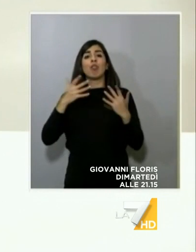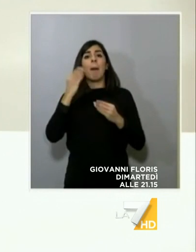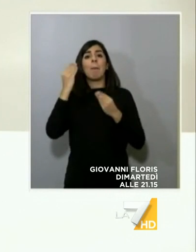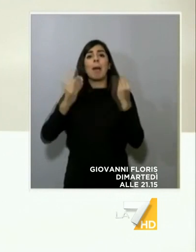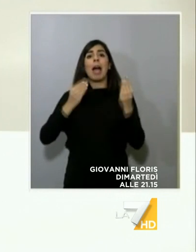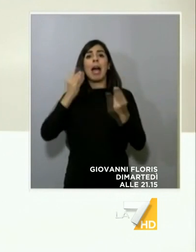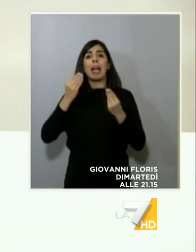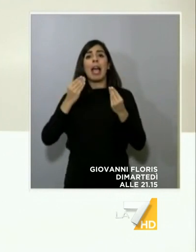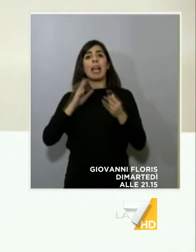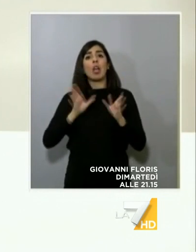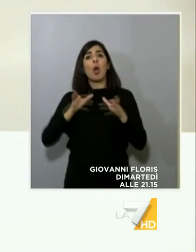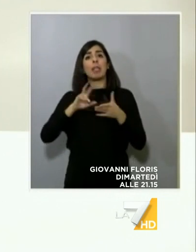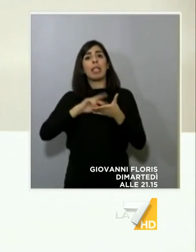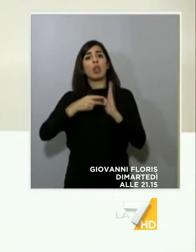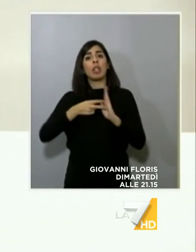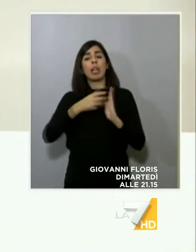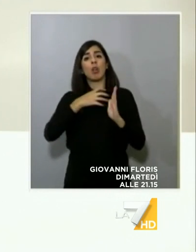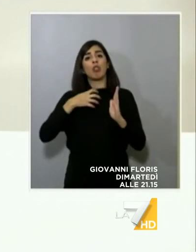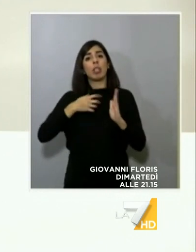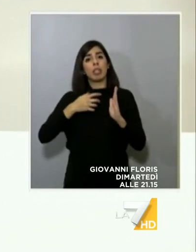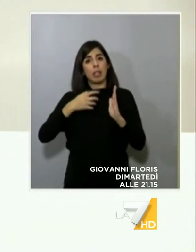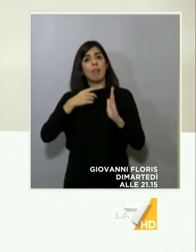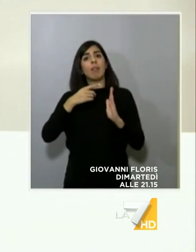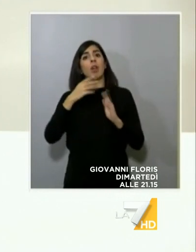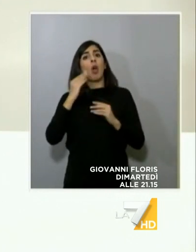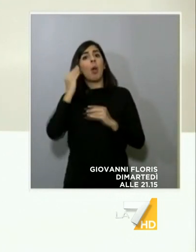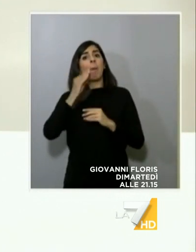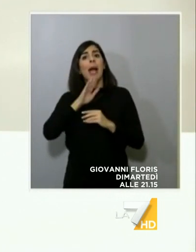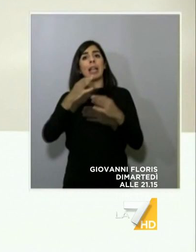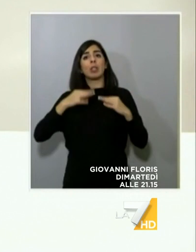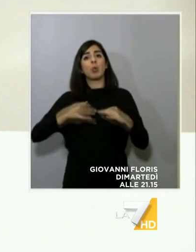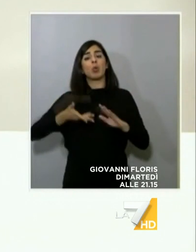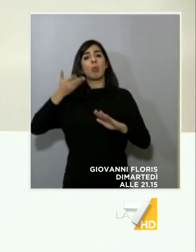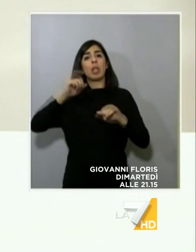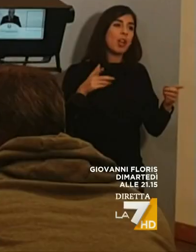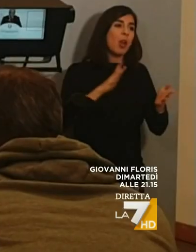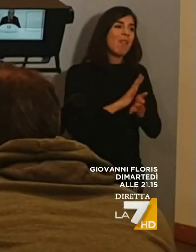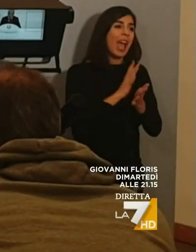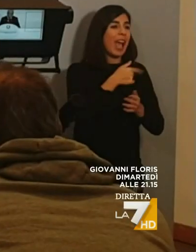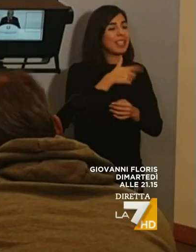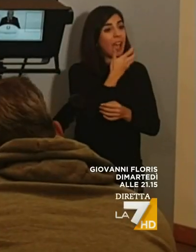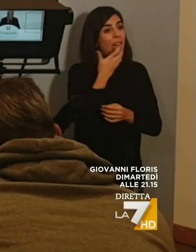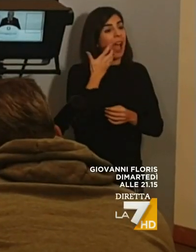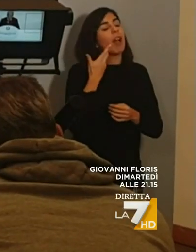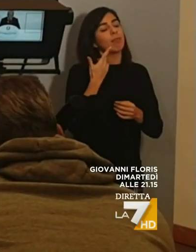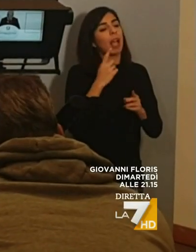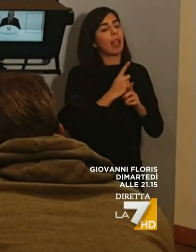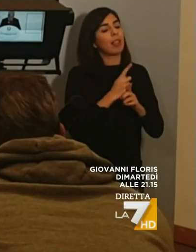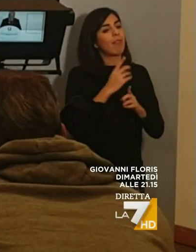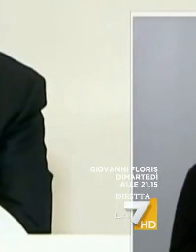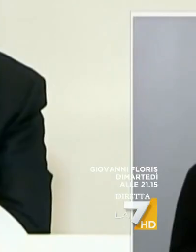del Comitato Tecnico Scientifico, dell'Istituto Superiore di Sanità e dell'azienda produttrice, nel caso di specie Pfizer. Ma